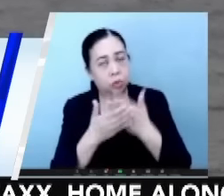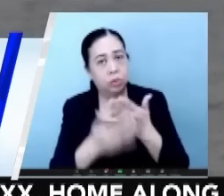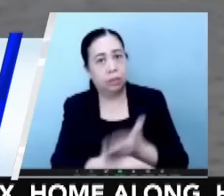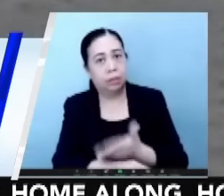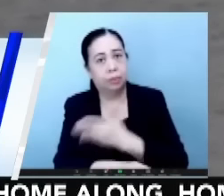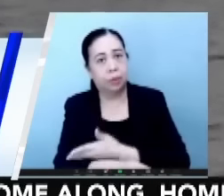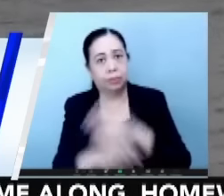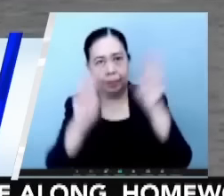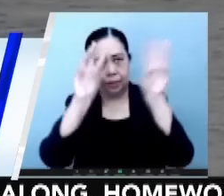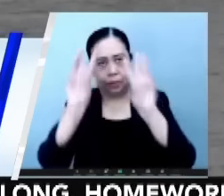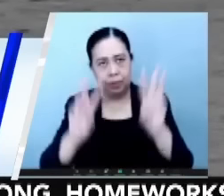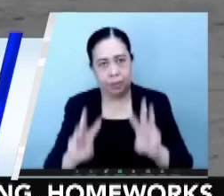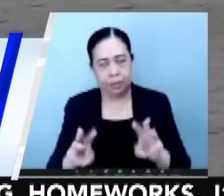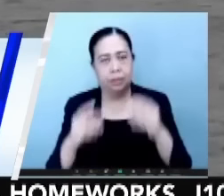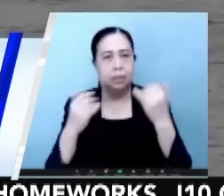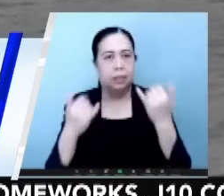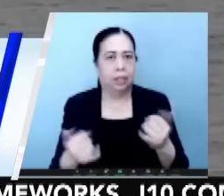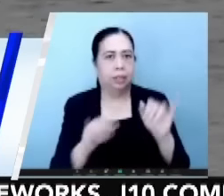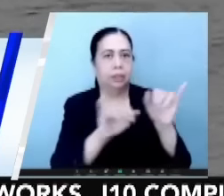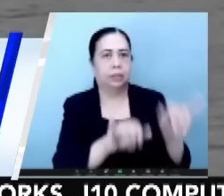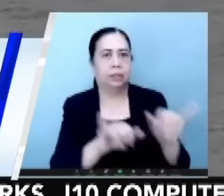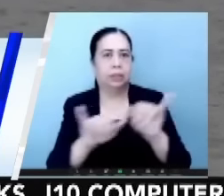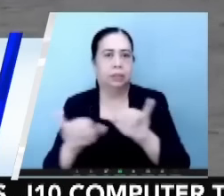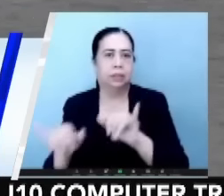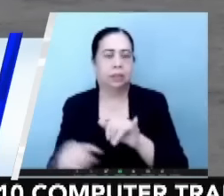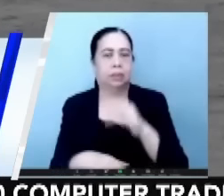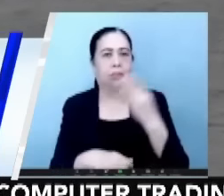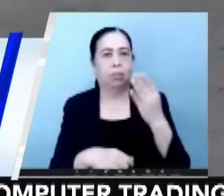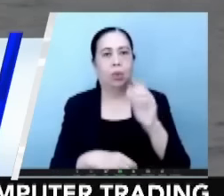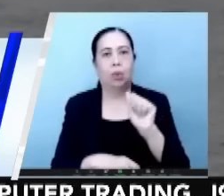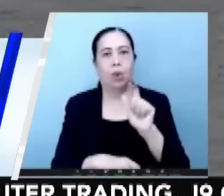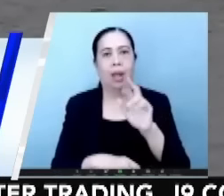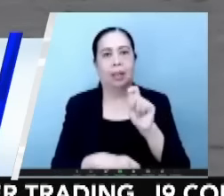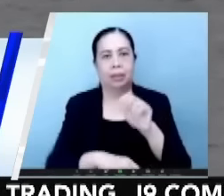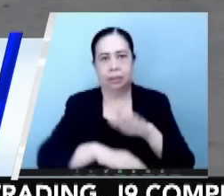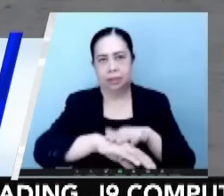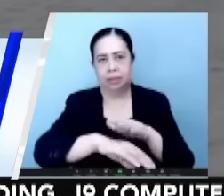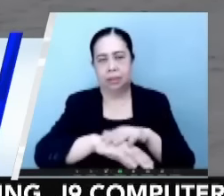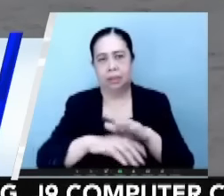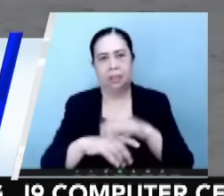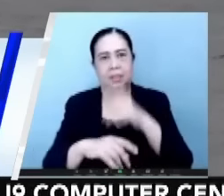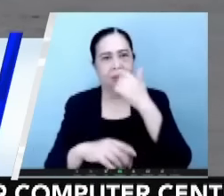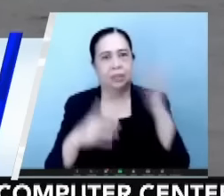Sa ngayon, mananatili sa blue alert status ang buong Aurora dahil na rin sa Bagyong Aghon.